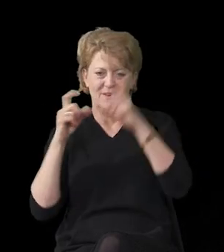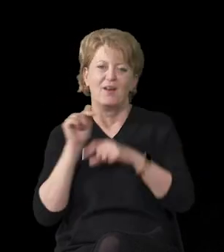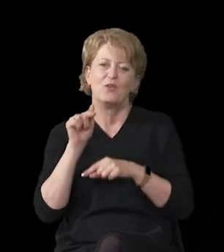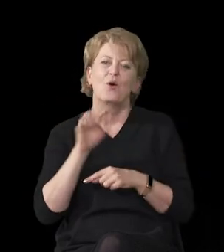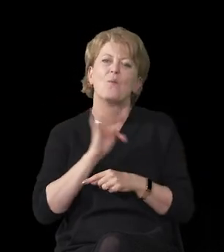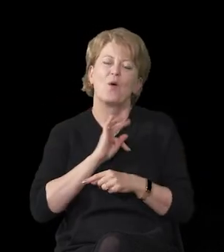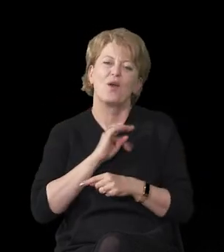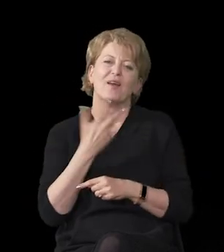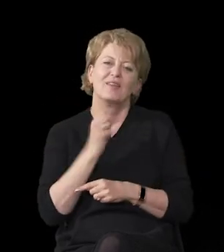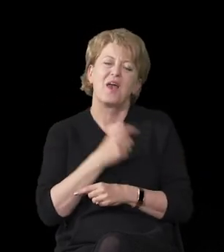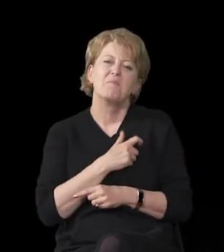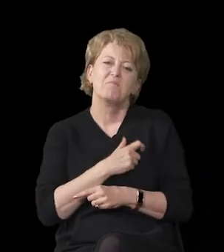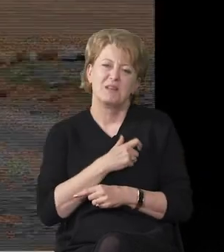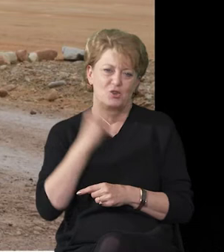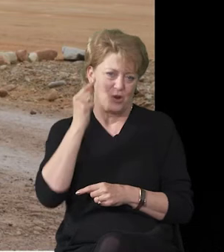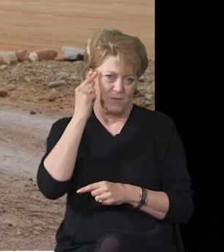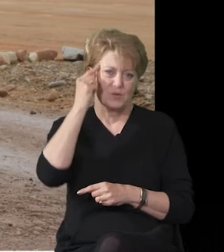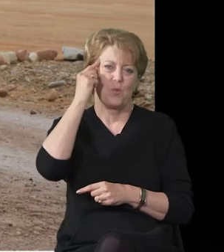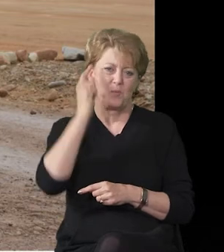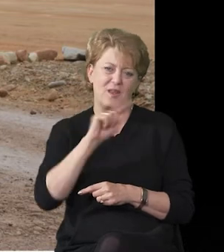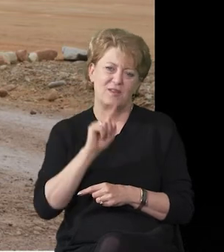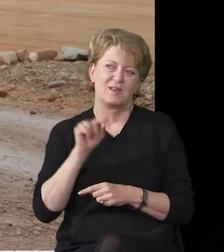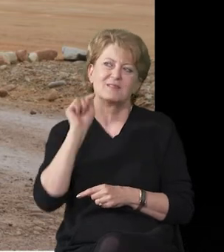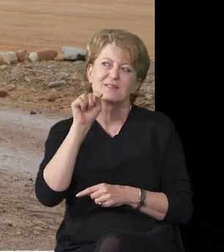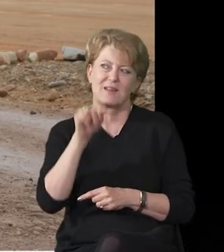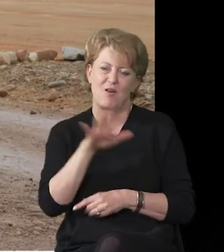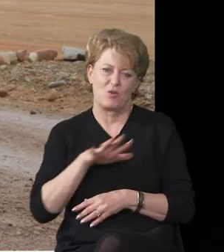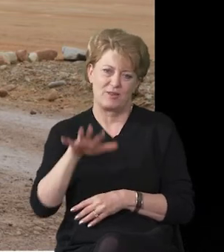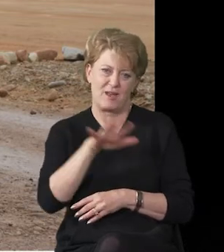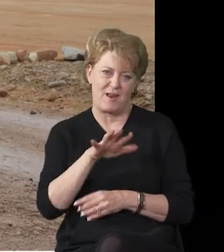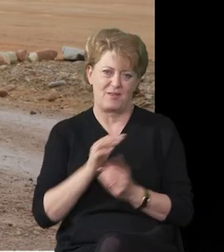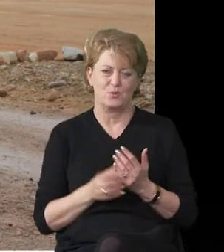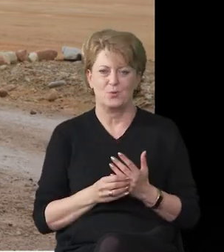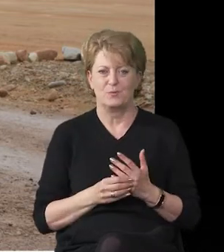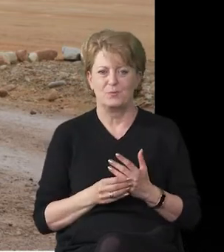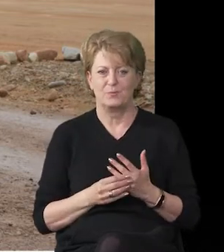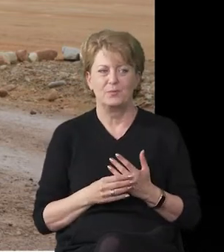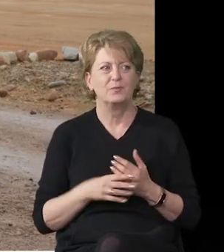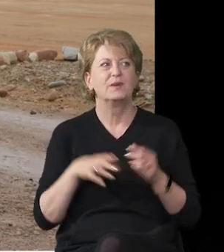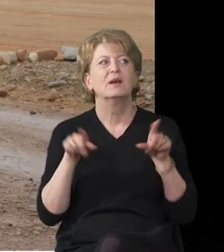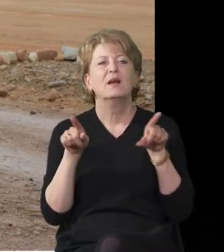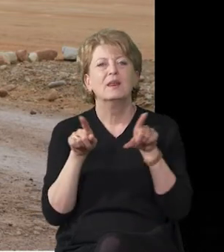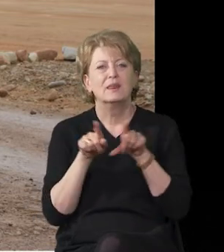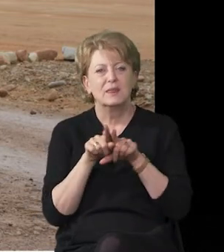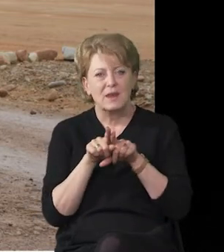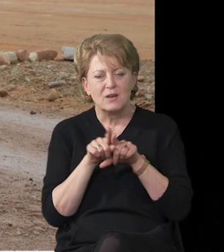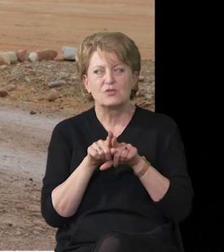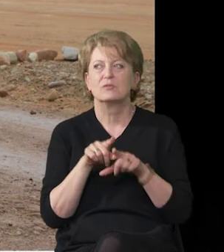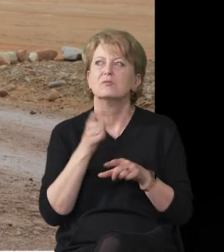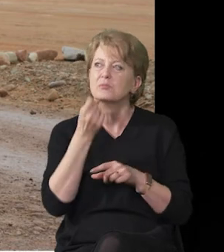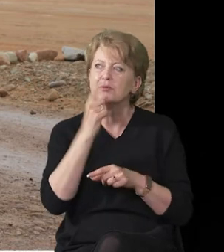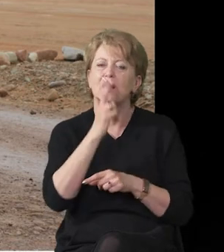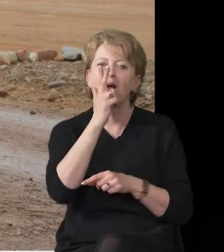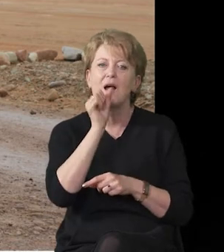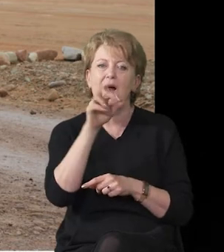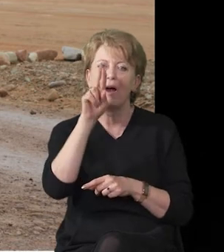najmilsze wspomnienie z tamtego terenu. No i pojawiają się także karawany.